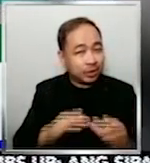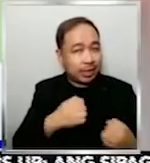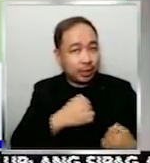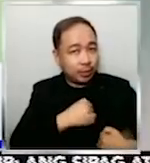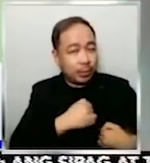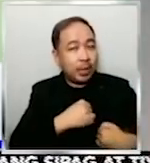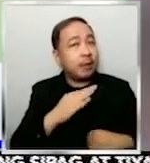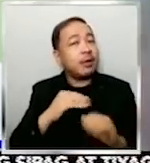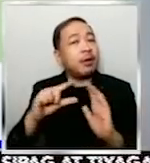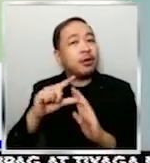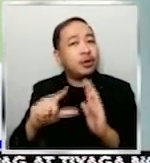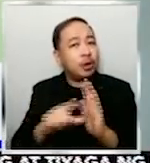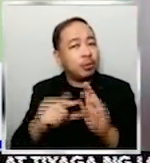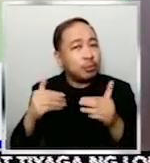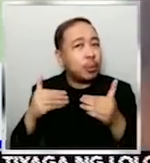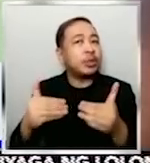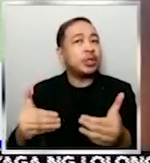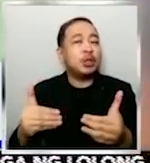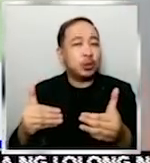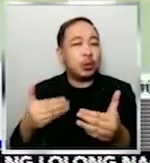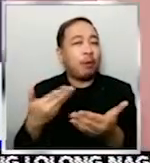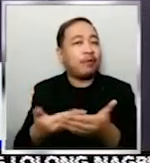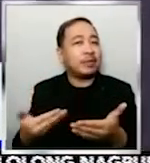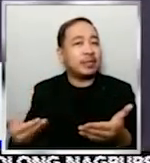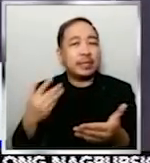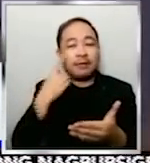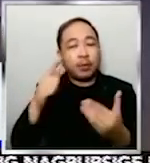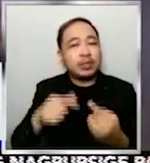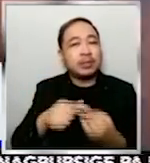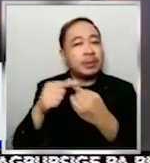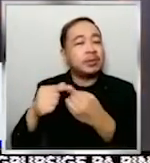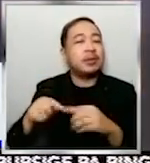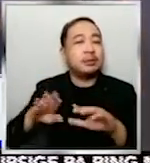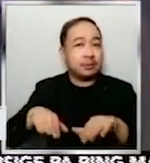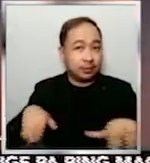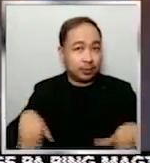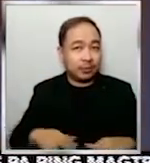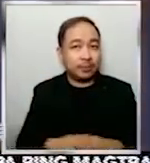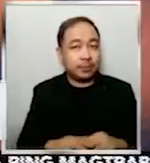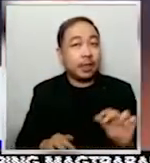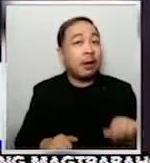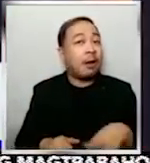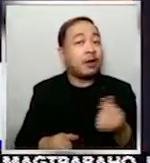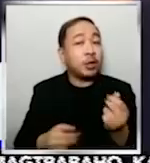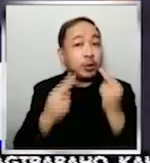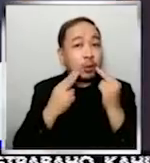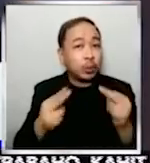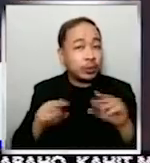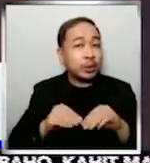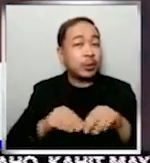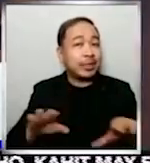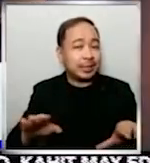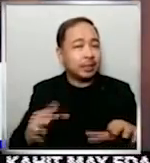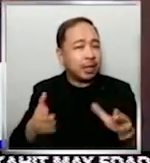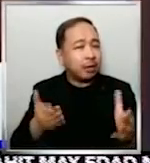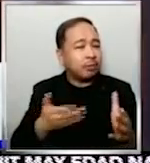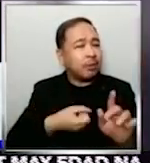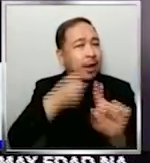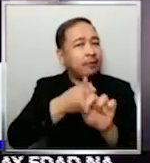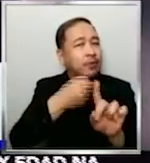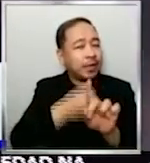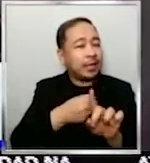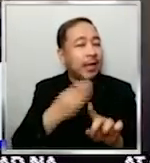magsusulong ng pasilidad para sa mga anyay special children. Sa isang news release, isinusulong ni Senadora Laila De Lima na magkaroon